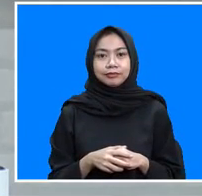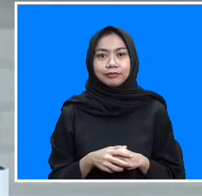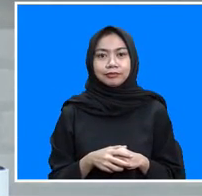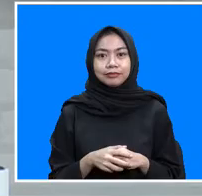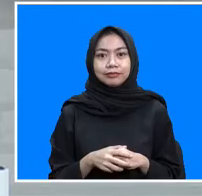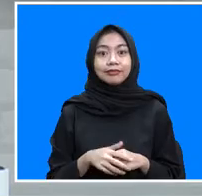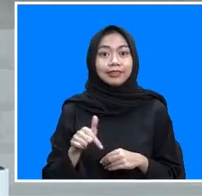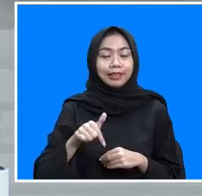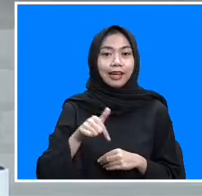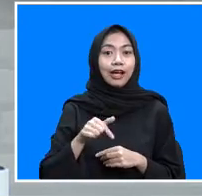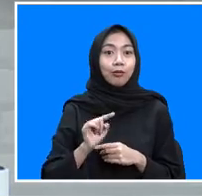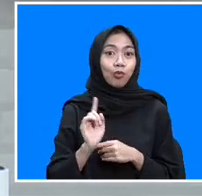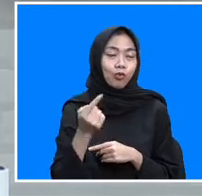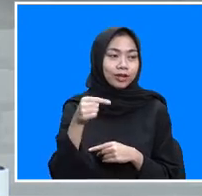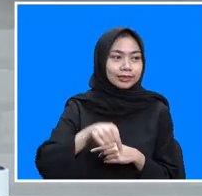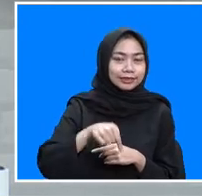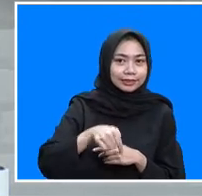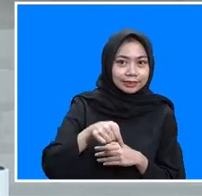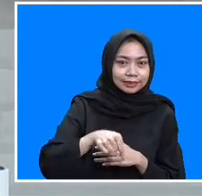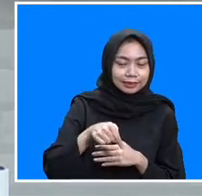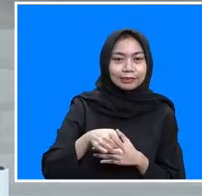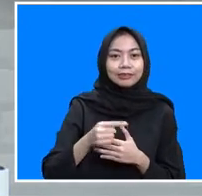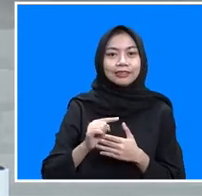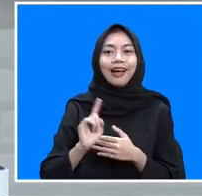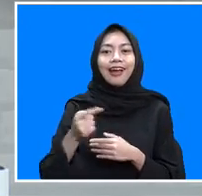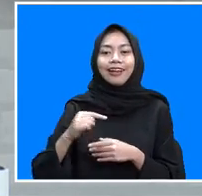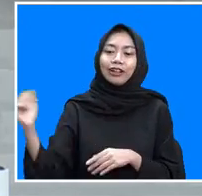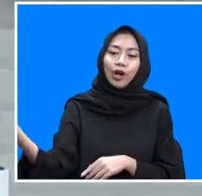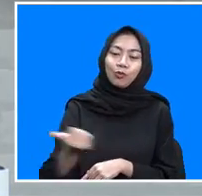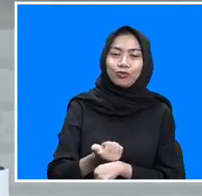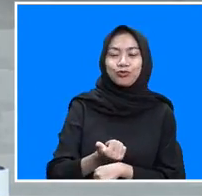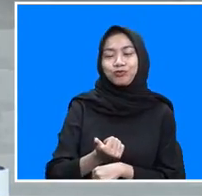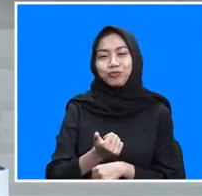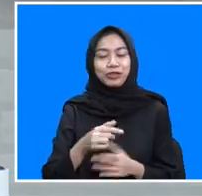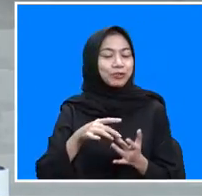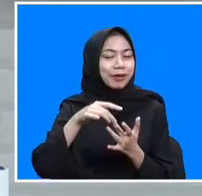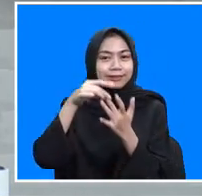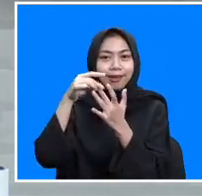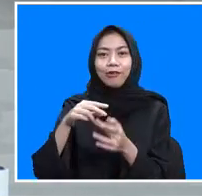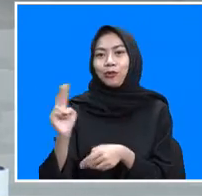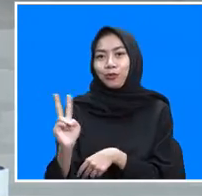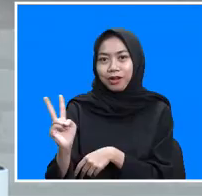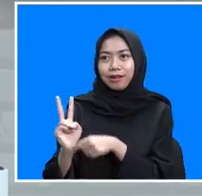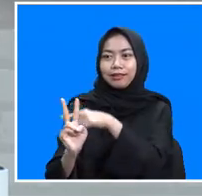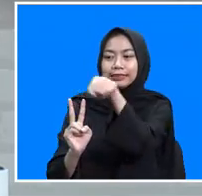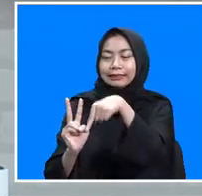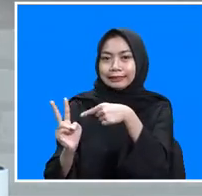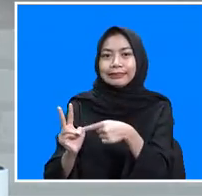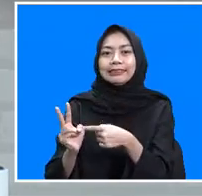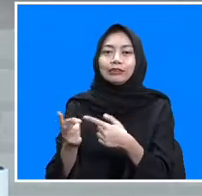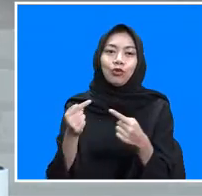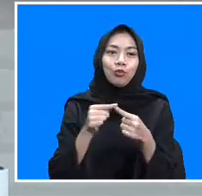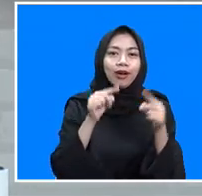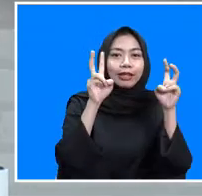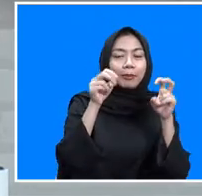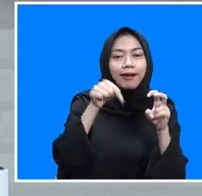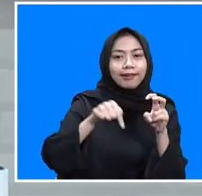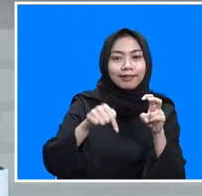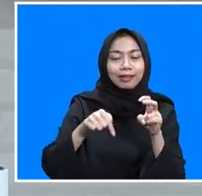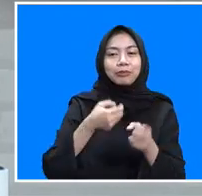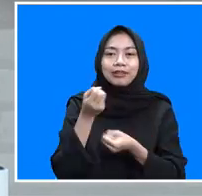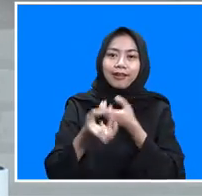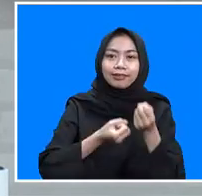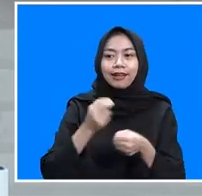Sebelum kita mulai nih, kita ada di dua tamu istimewa. Saya ingin sedikit menjelaskan terkait dengan tema kita pada sore hari